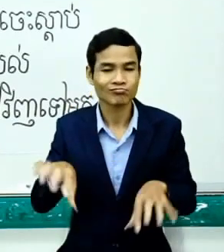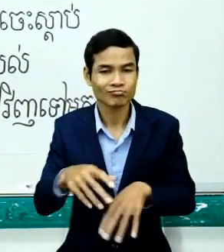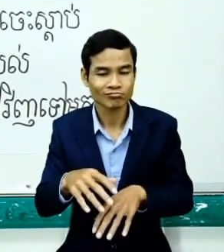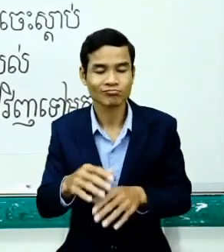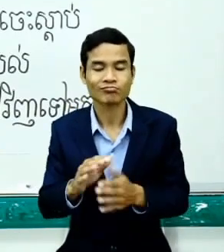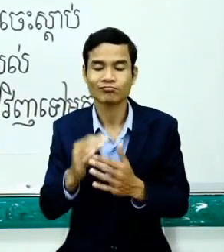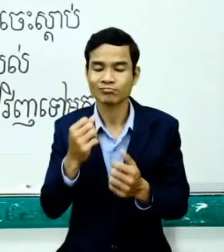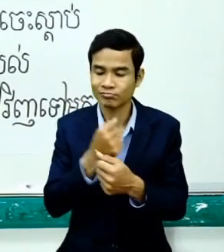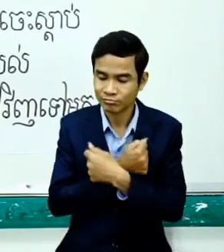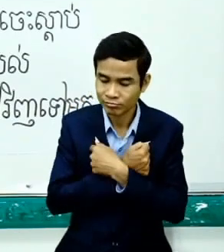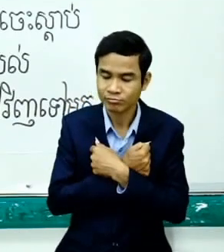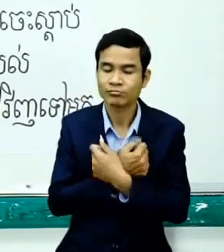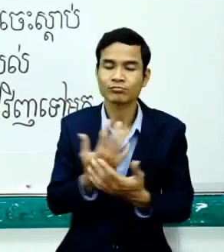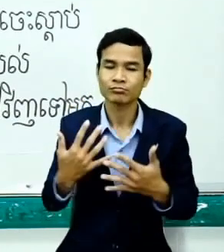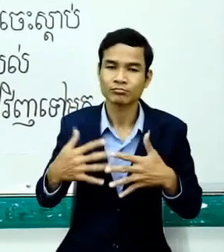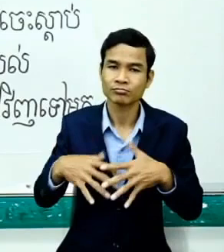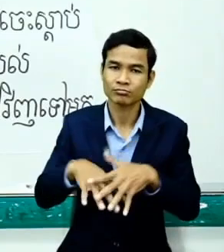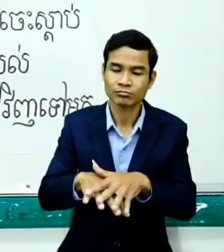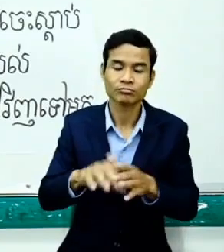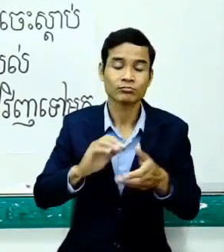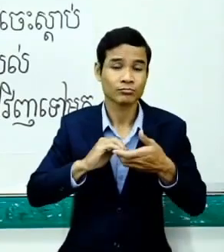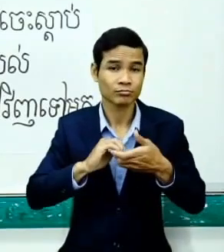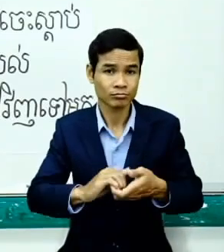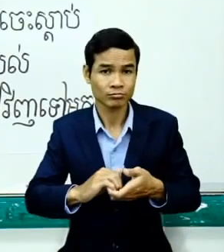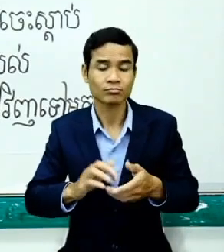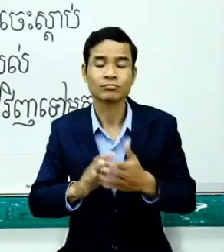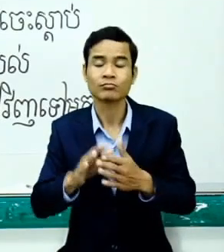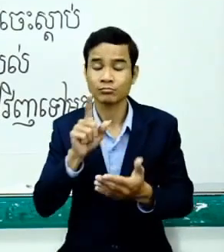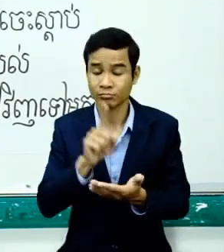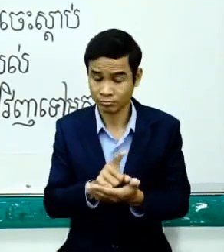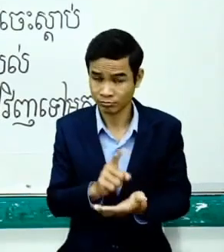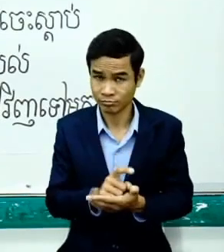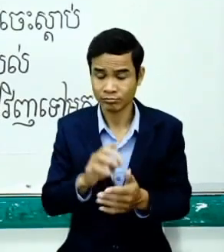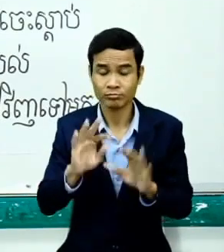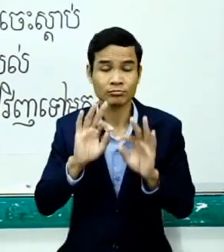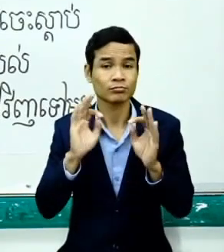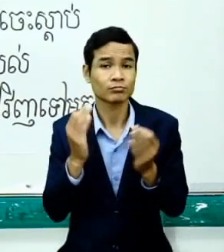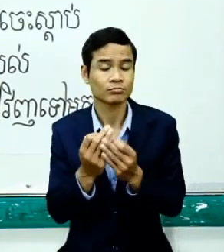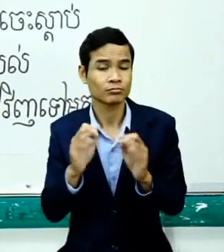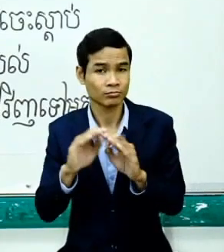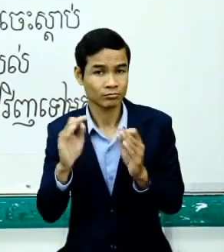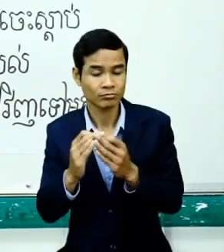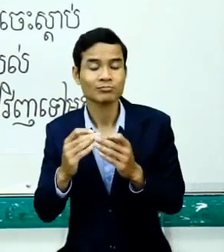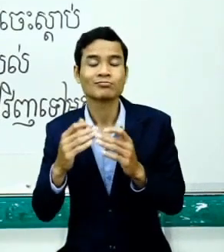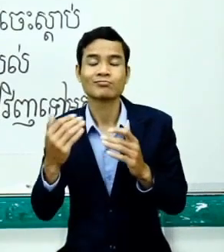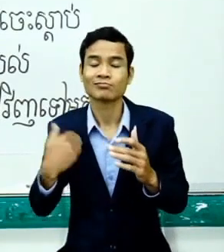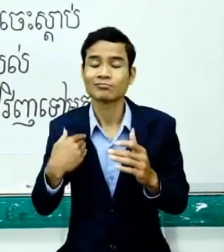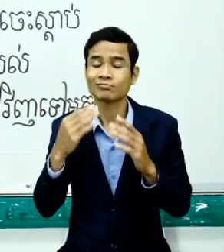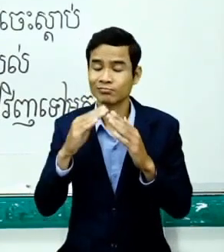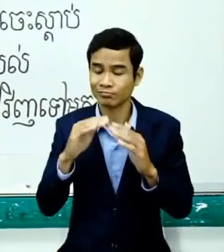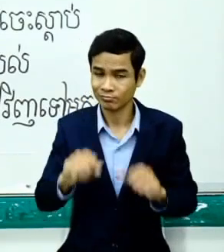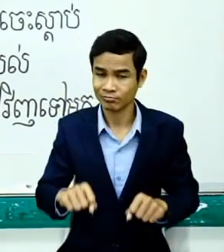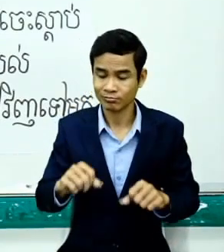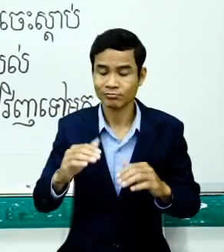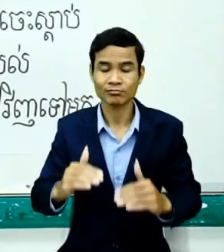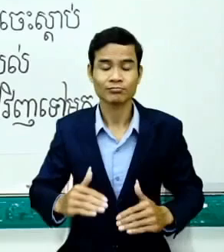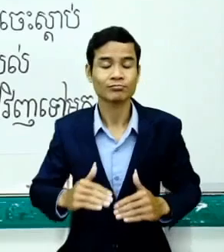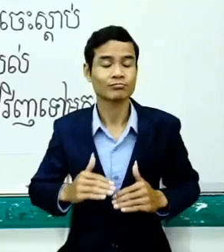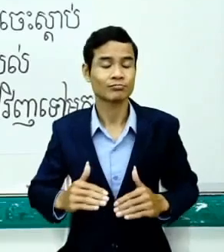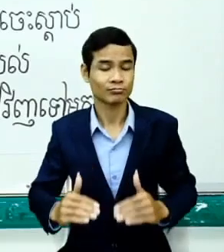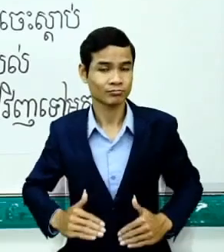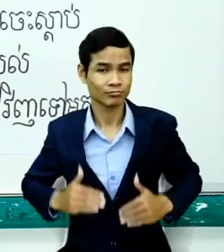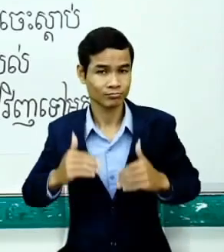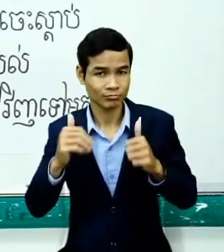sờ lạnh khnía cha nô hái pe nô hái cứ cơ sa nô cứ ประกอบ đói cha sụp phệ mong cul